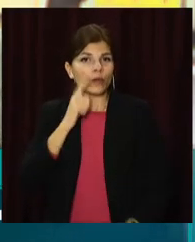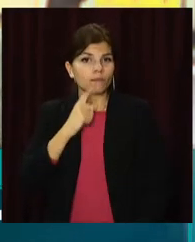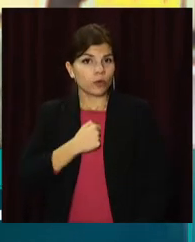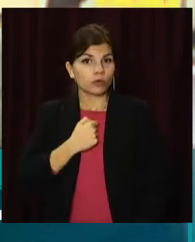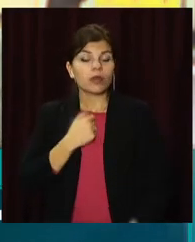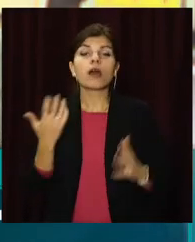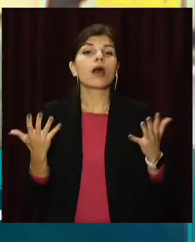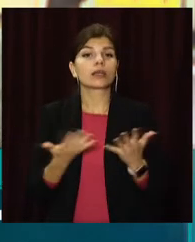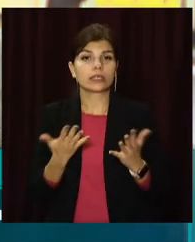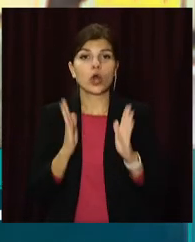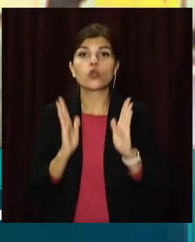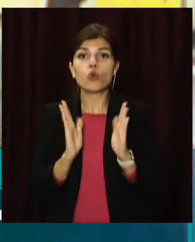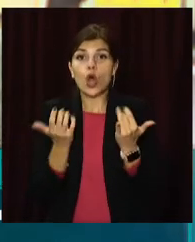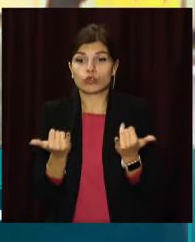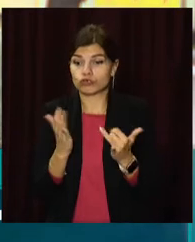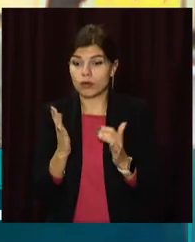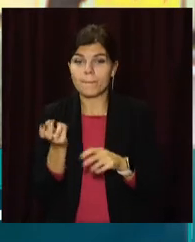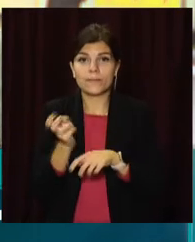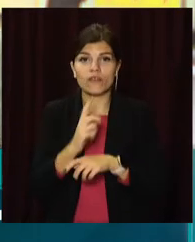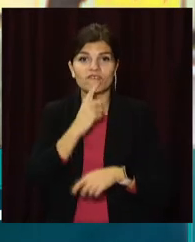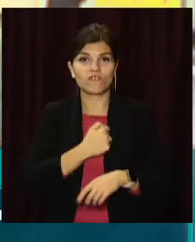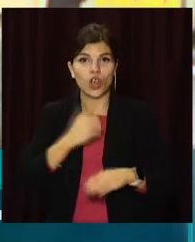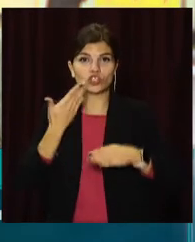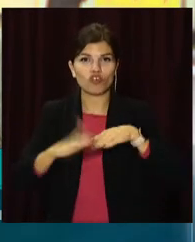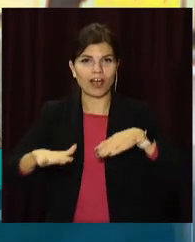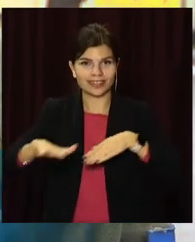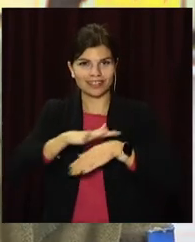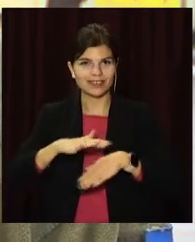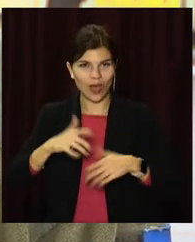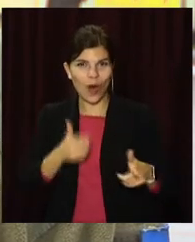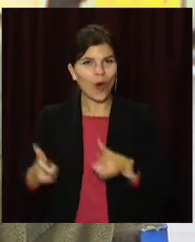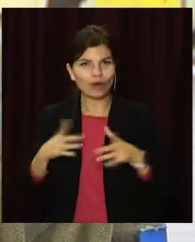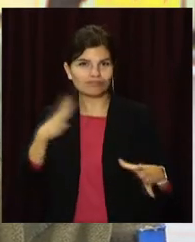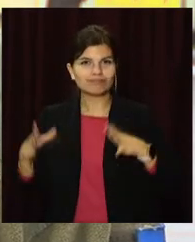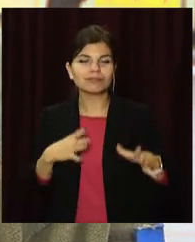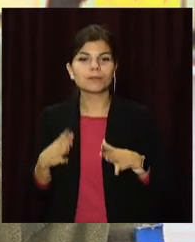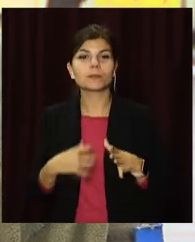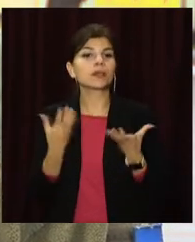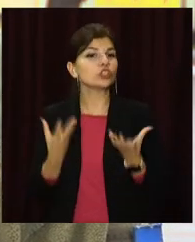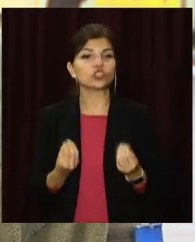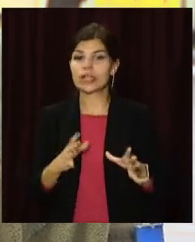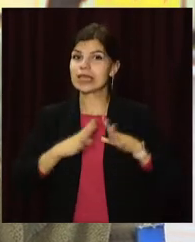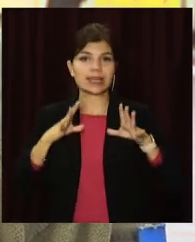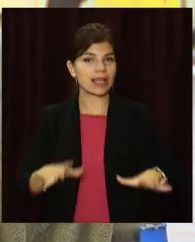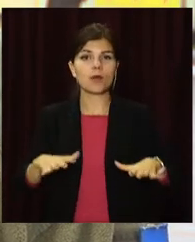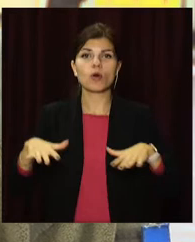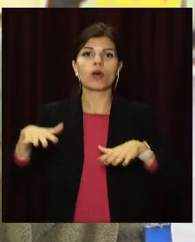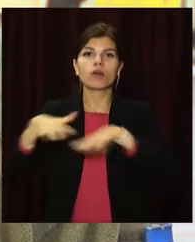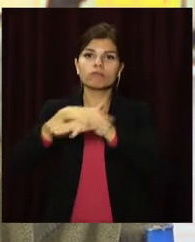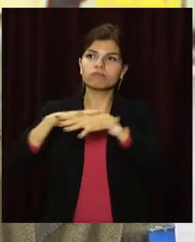які тільки приходять до військової частини і ще не були в зоні операції об'єднаних